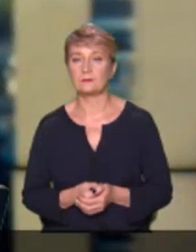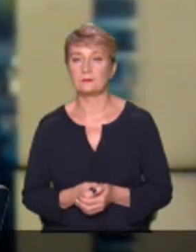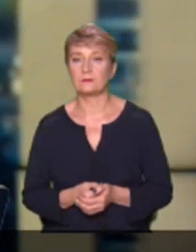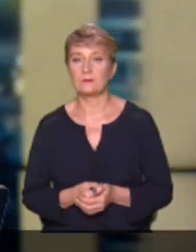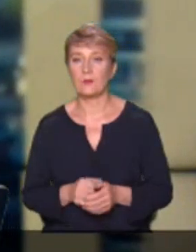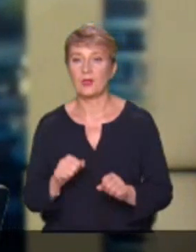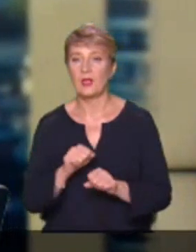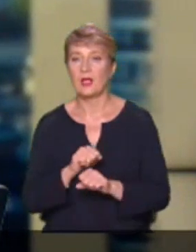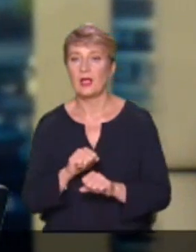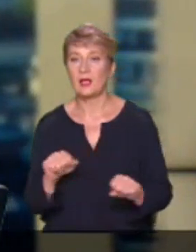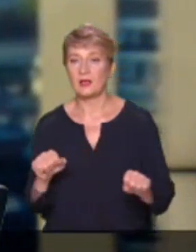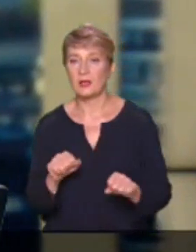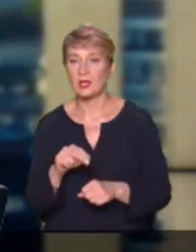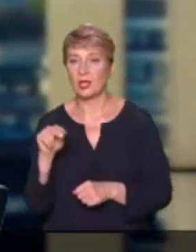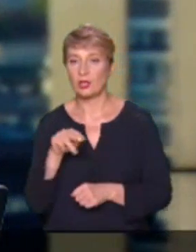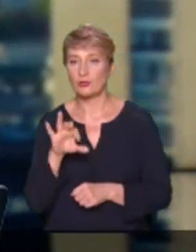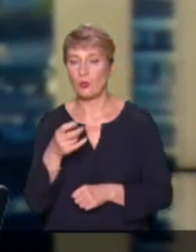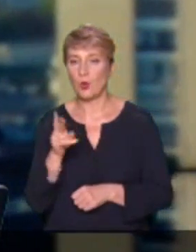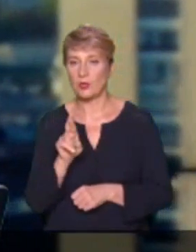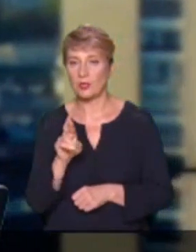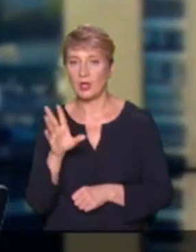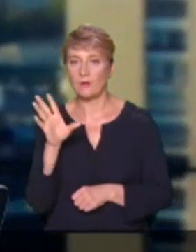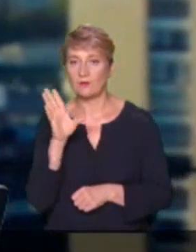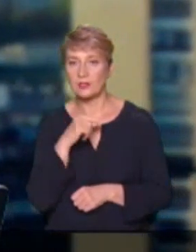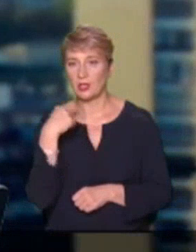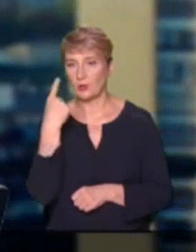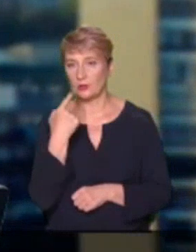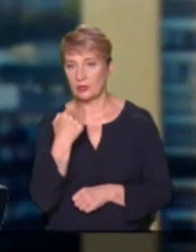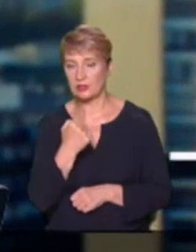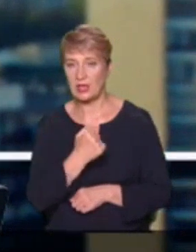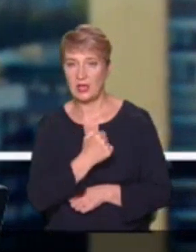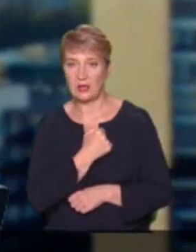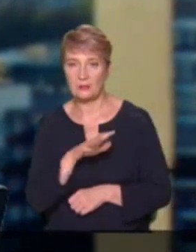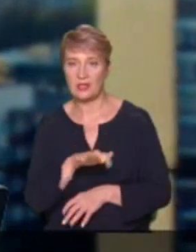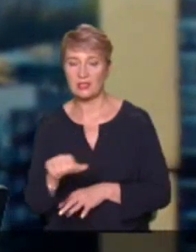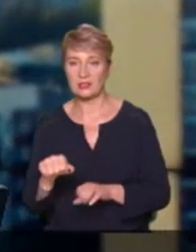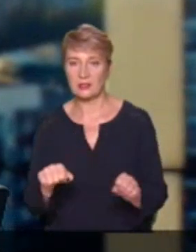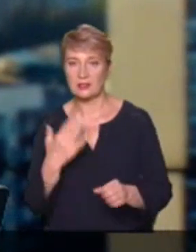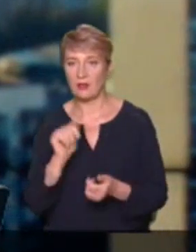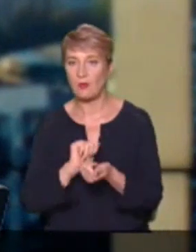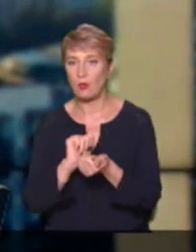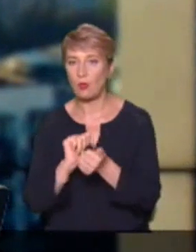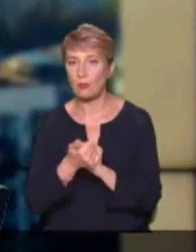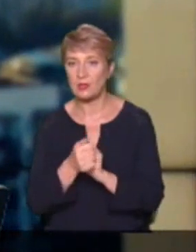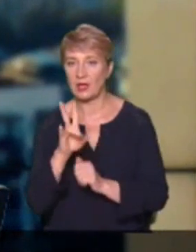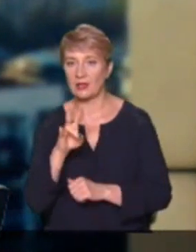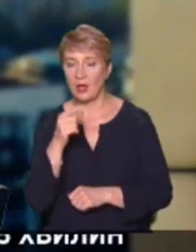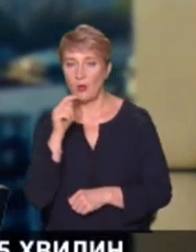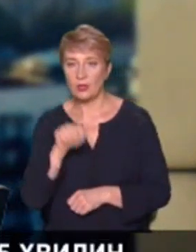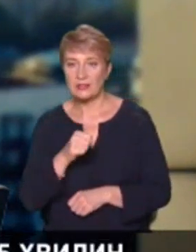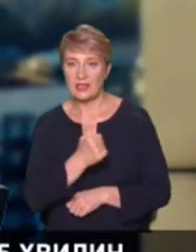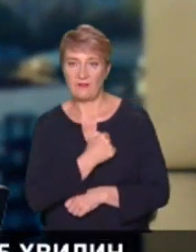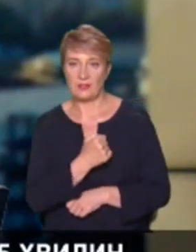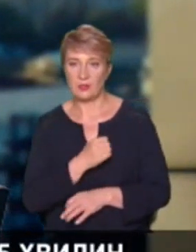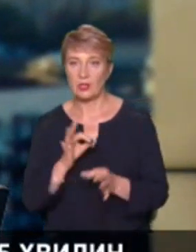Герой мемів Чмоня, котрий вже встиг стати обличчям армії загарбників, його обміняли на українських військових. Справжнє